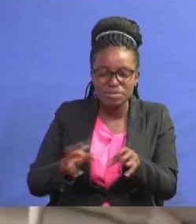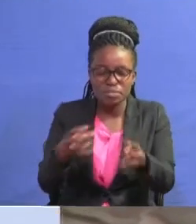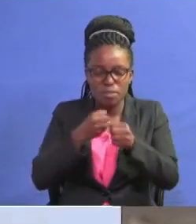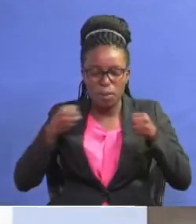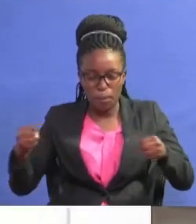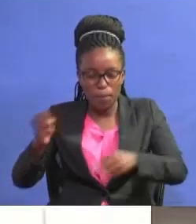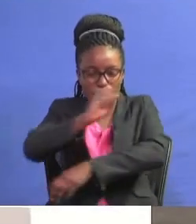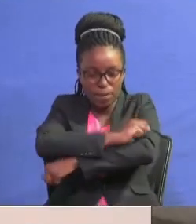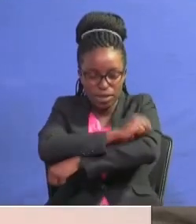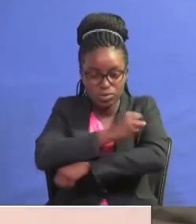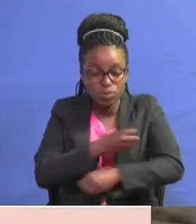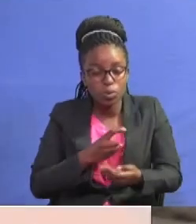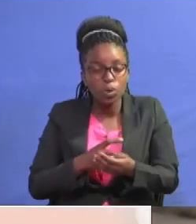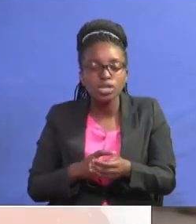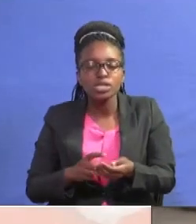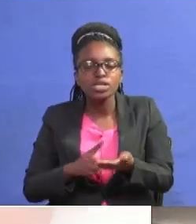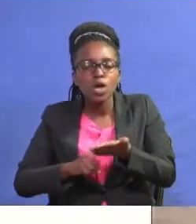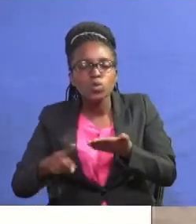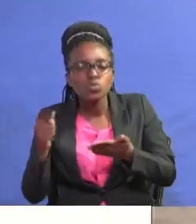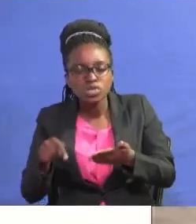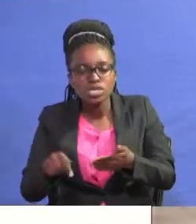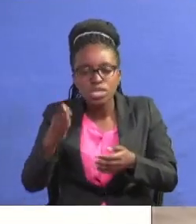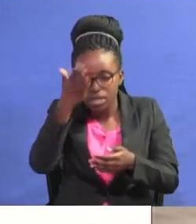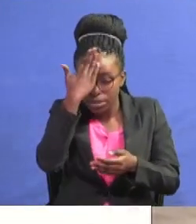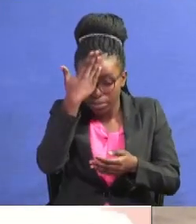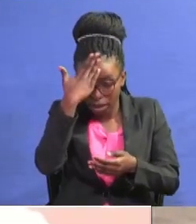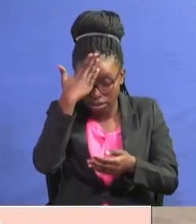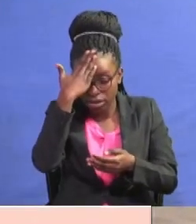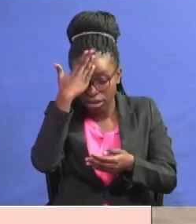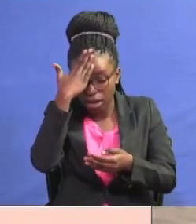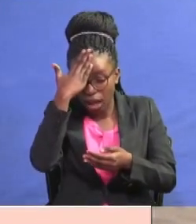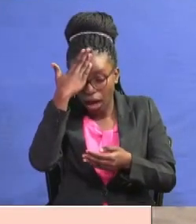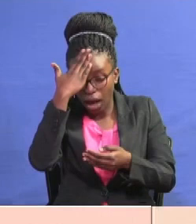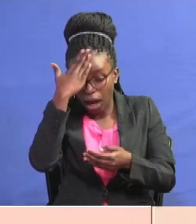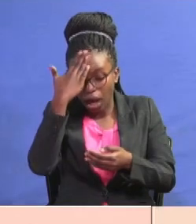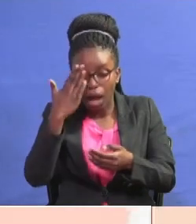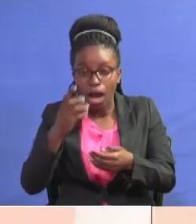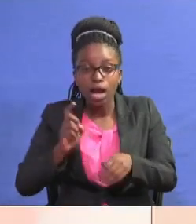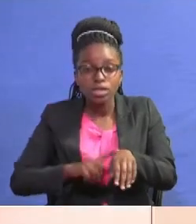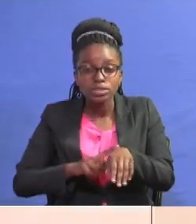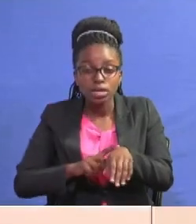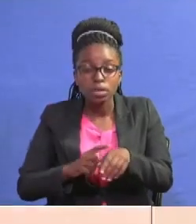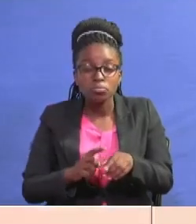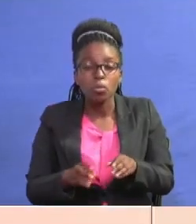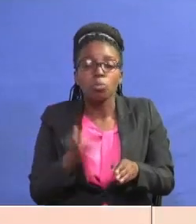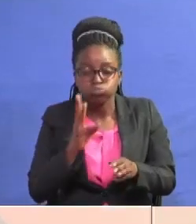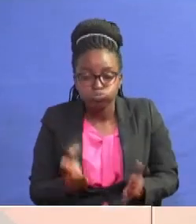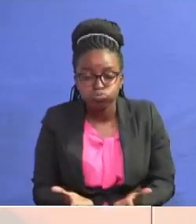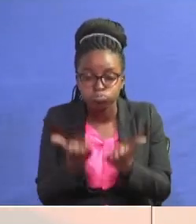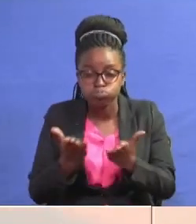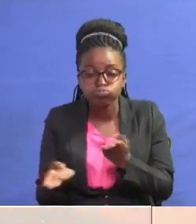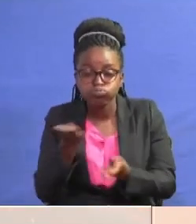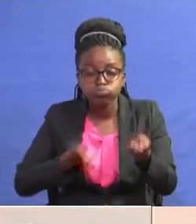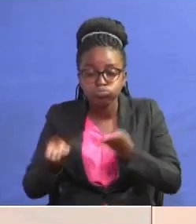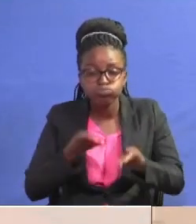kufunguliwa upya kwa shule siku ya Jumatatu kutokana na uharibifu wa makazi yao uliotokana na mvua kubwa iliyosababisha kuvunjika